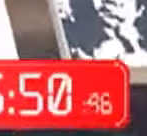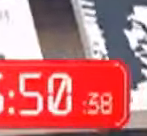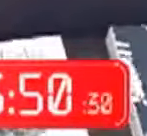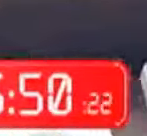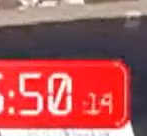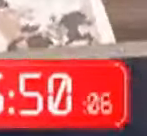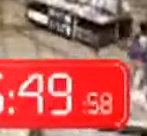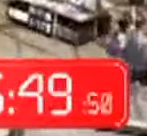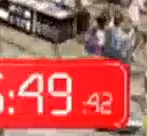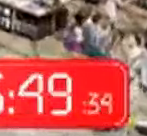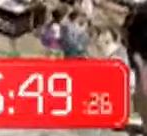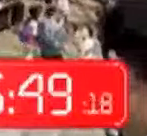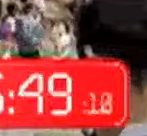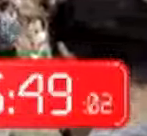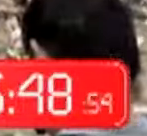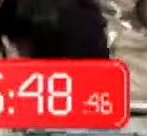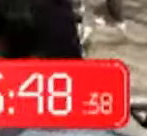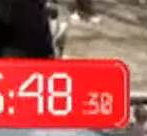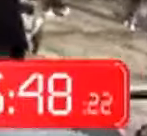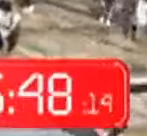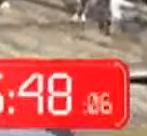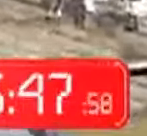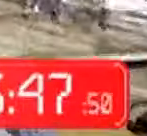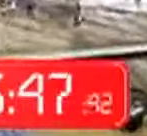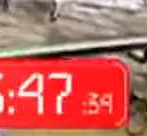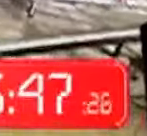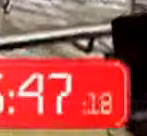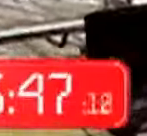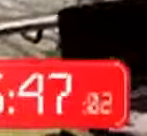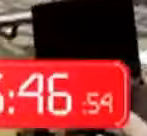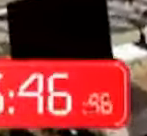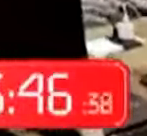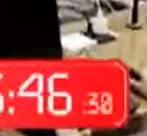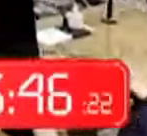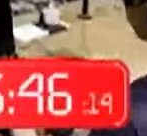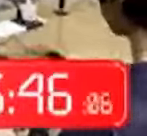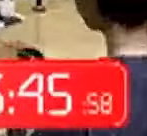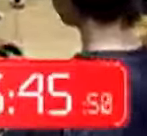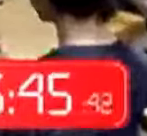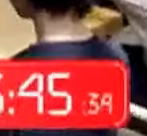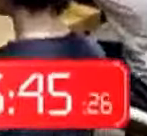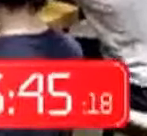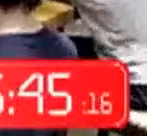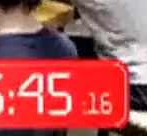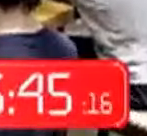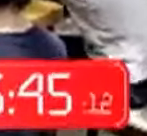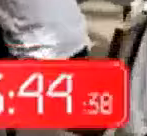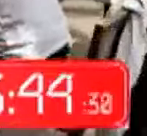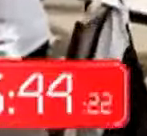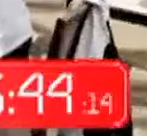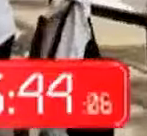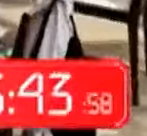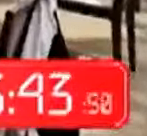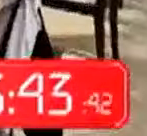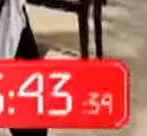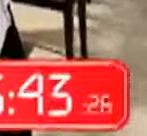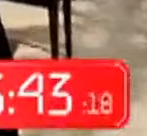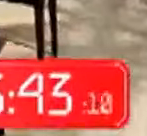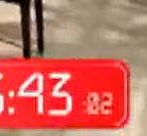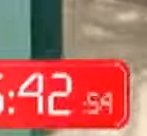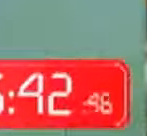na edukado, maalam. At para maging maalam, dapat magbasa ng libro. Galing,